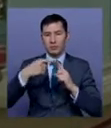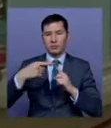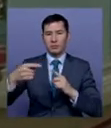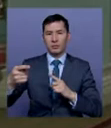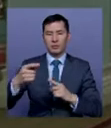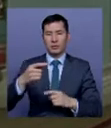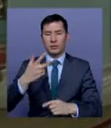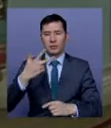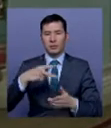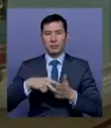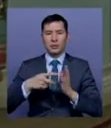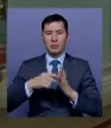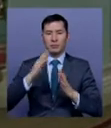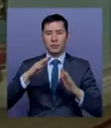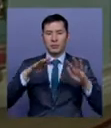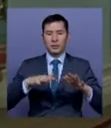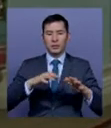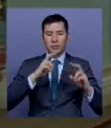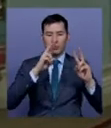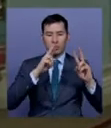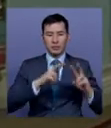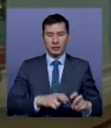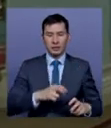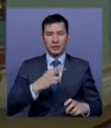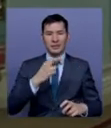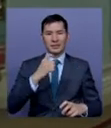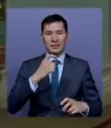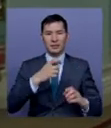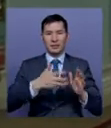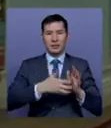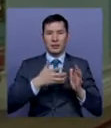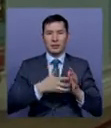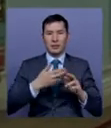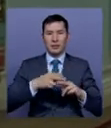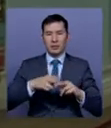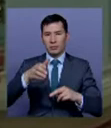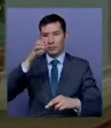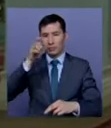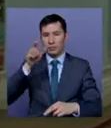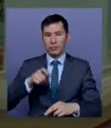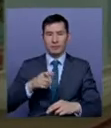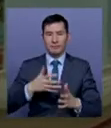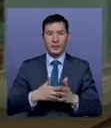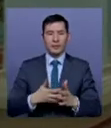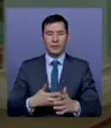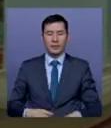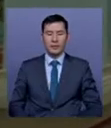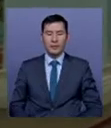полимерлі шаруашылық ашылады. Дегенмен эксперимент жасайтын шағын цехтің жоқтығы ғылымдарға қолбайлау болып отыр.